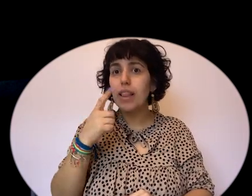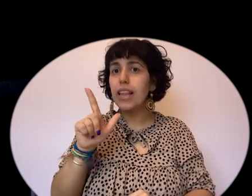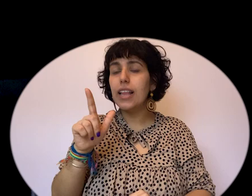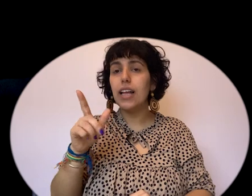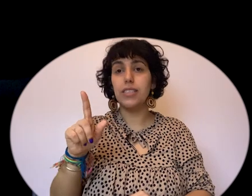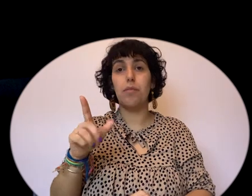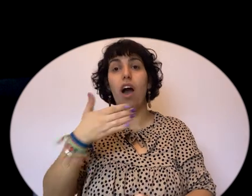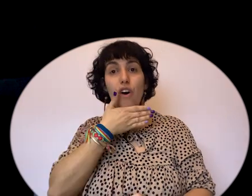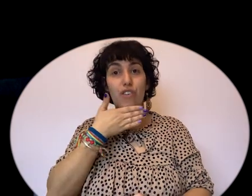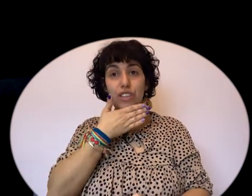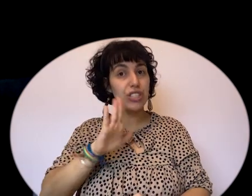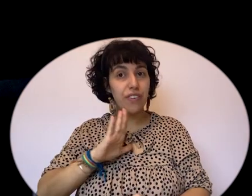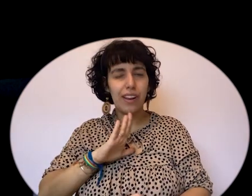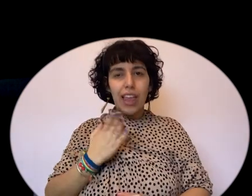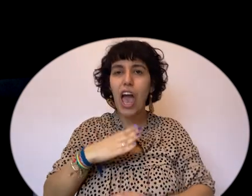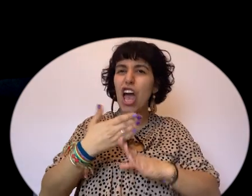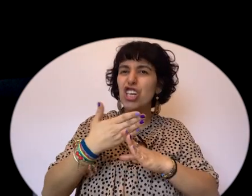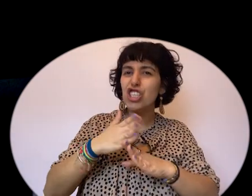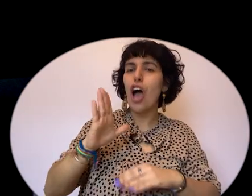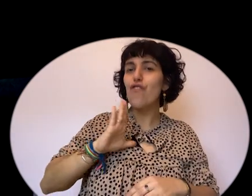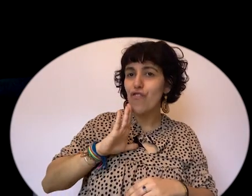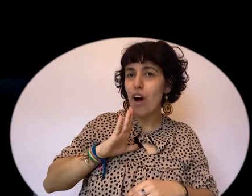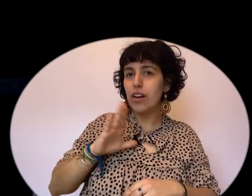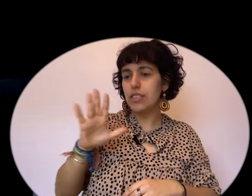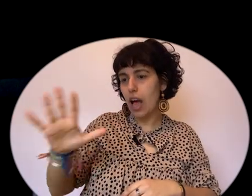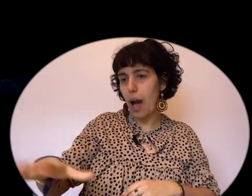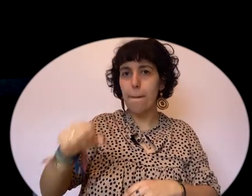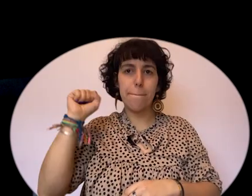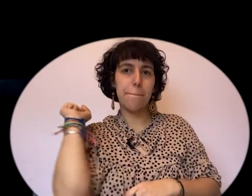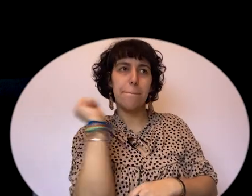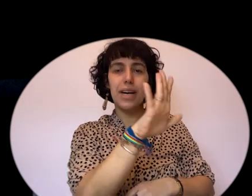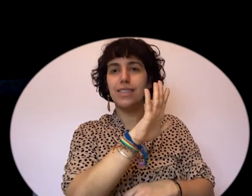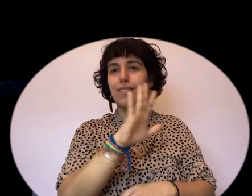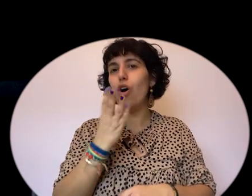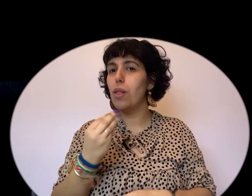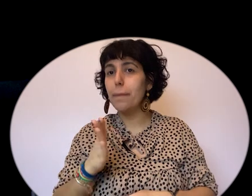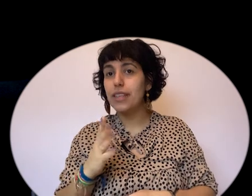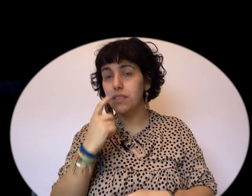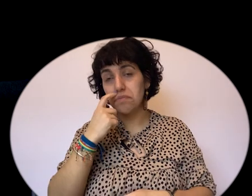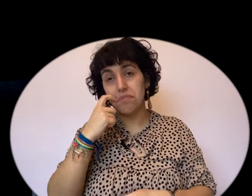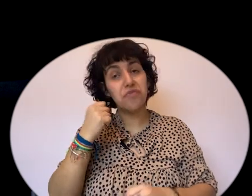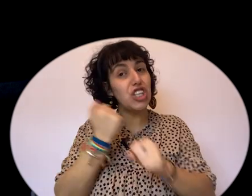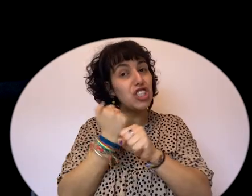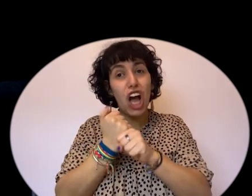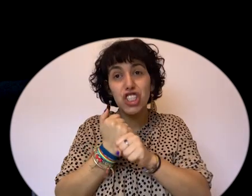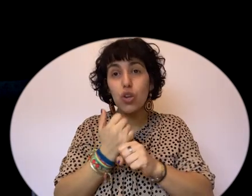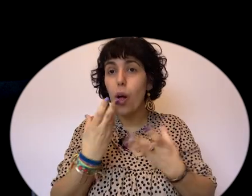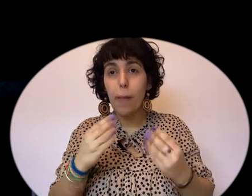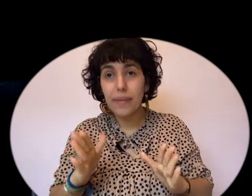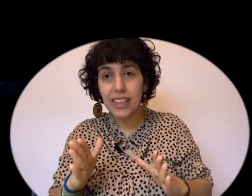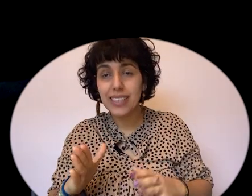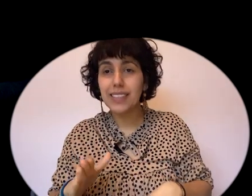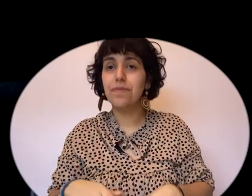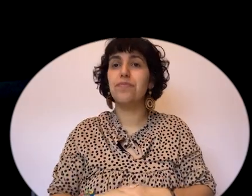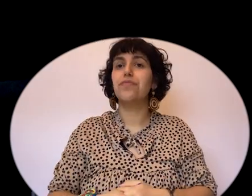bittiğine bakmakta şuradan bizim için bir avantaj aslında bir şey fırlatmak gerekebilir uzaklaştırmak için o yüzden etrafı neyin